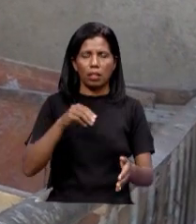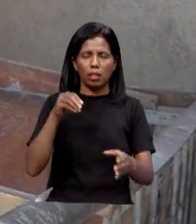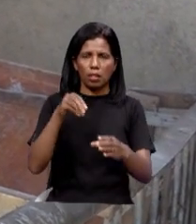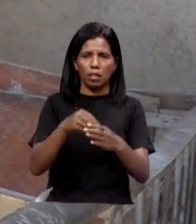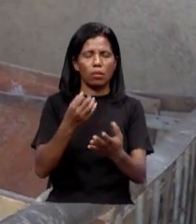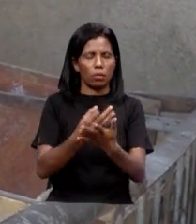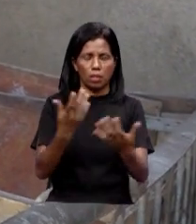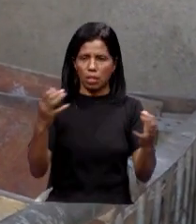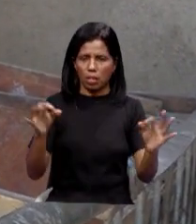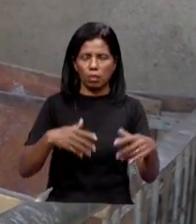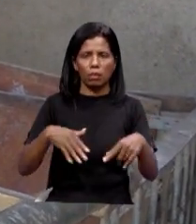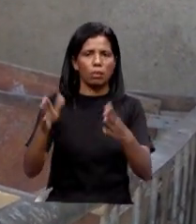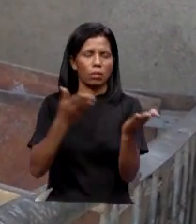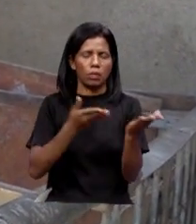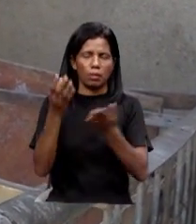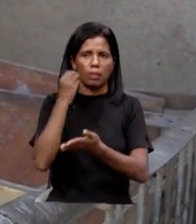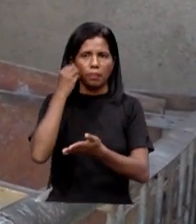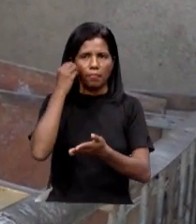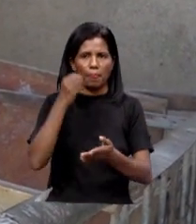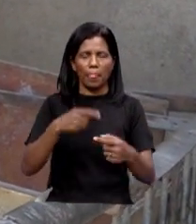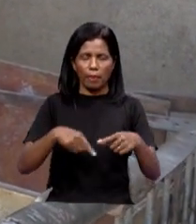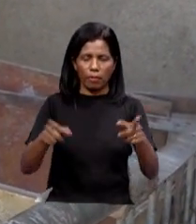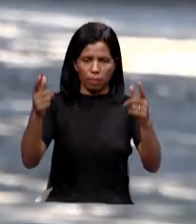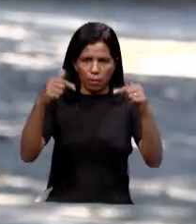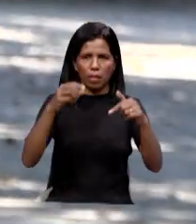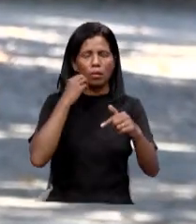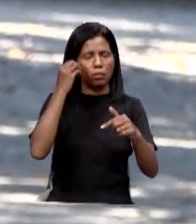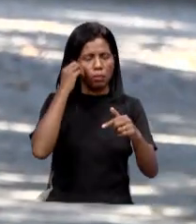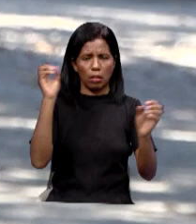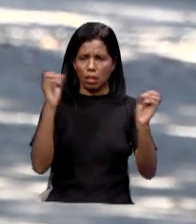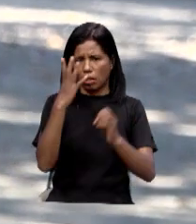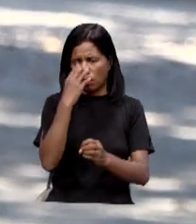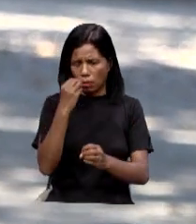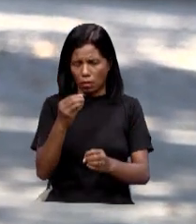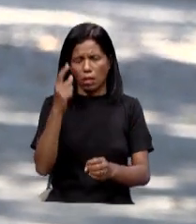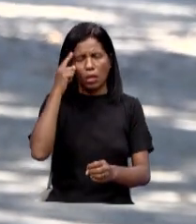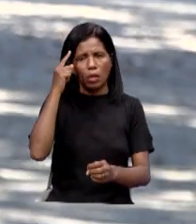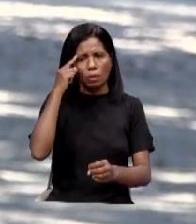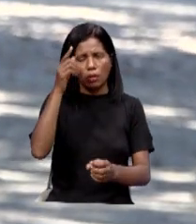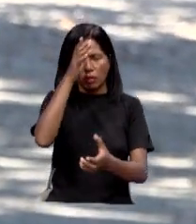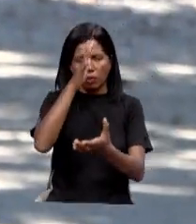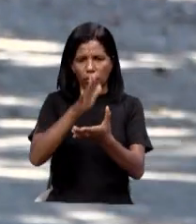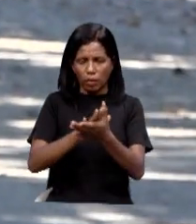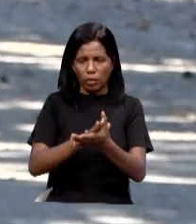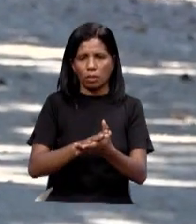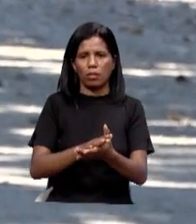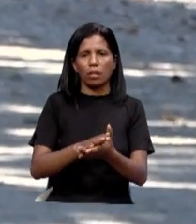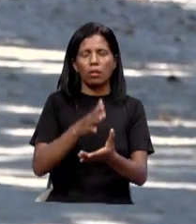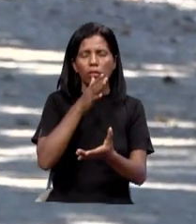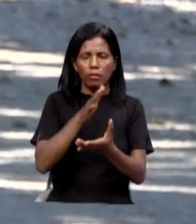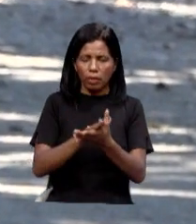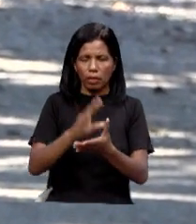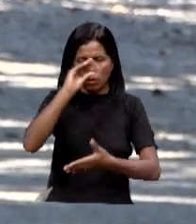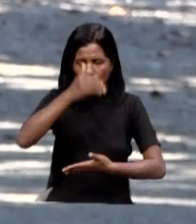laran. Amang idane fila mai uma tobala dukur. Hanoin feng ho uang nye kabung. Satan,